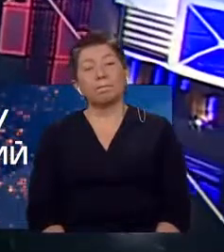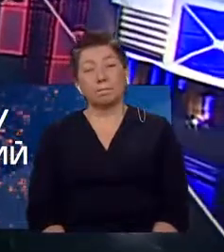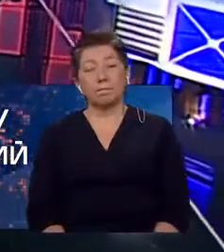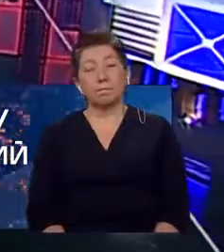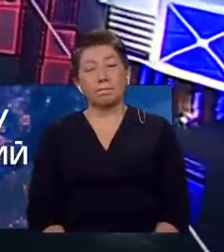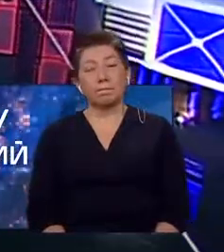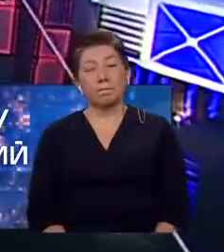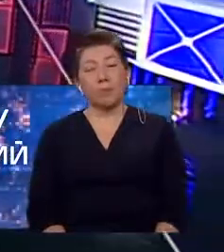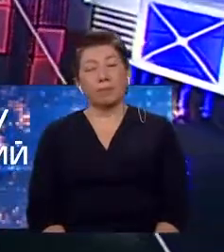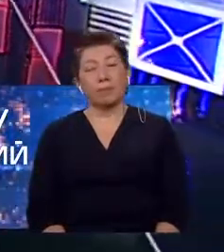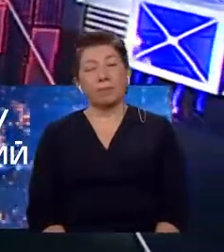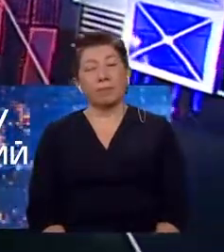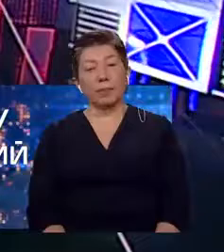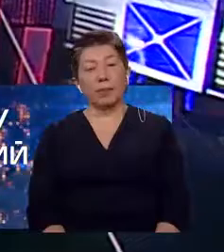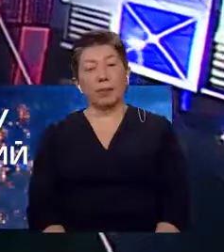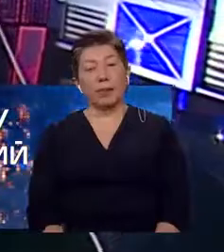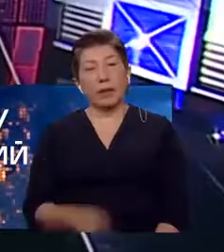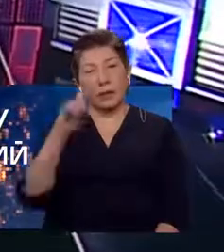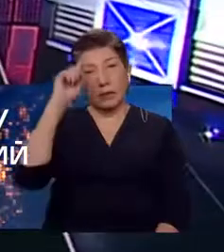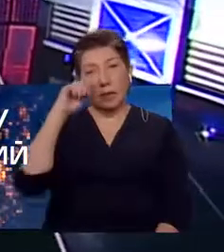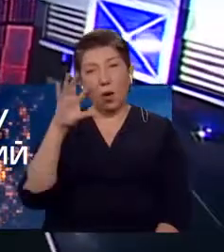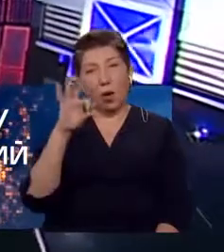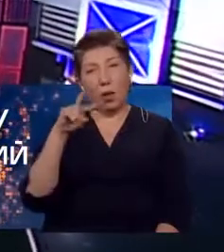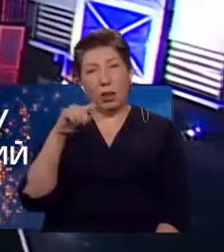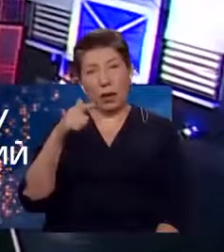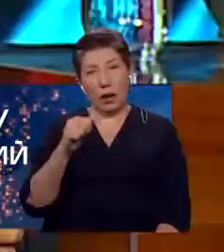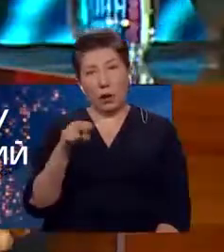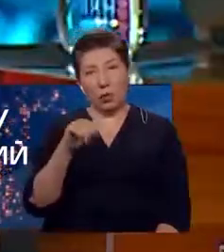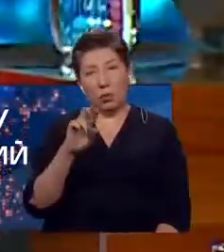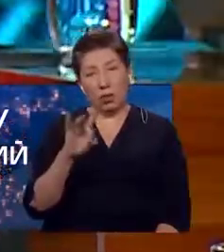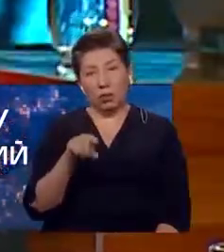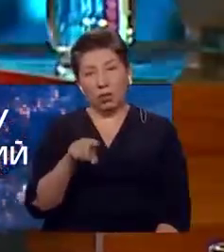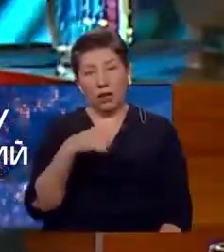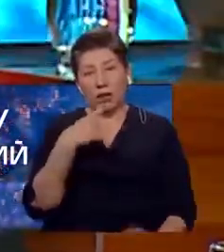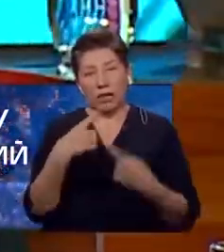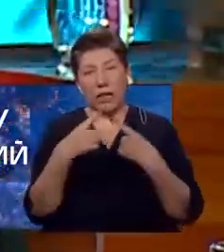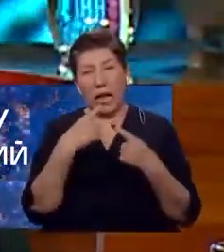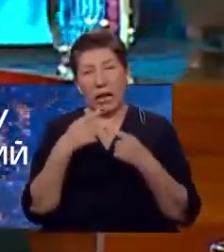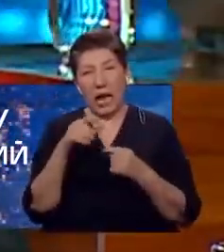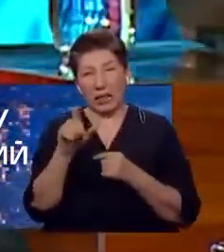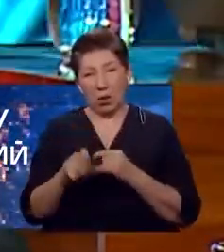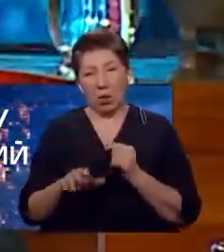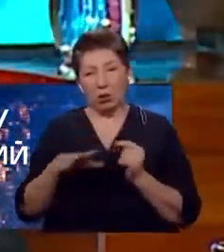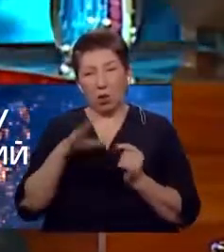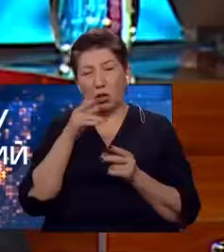Андрій, я, знаючи Олега Дубину, ви говорили, що радником ви були на той час,